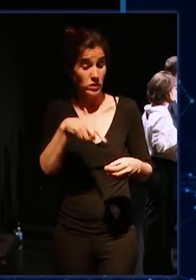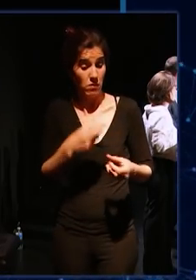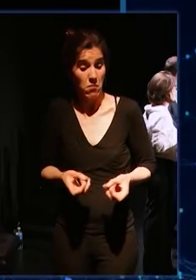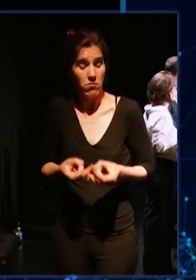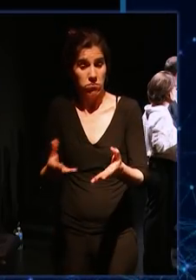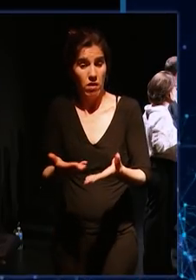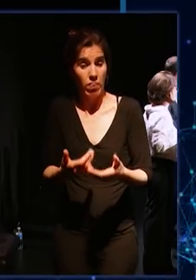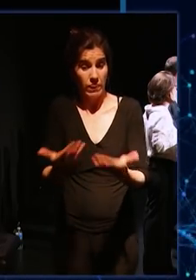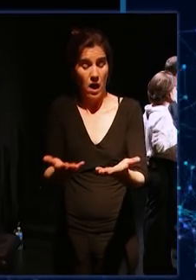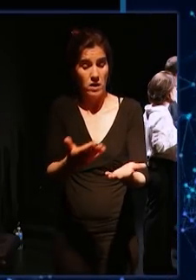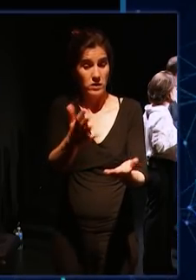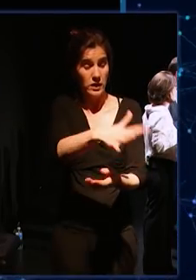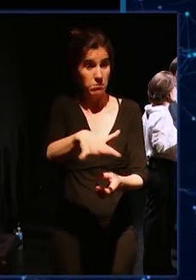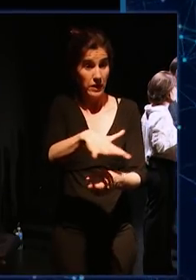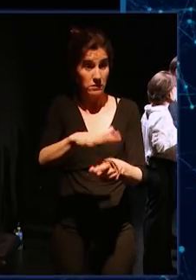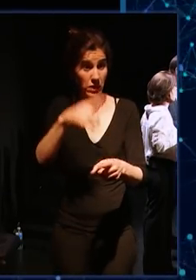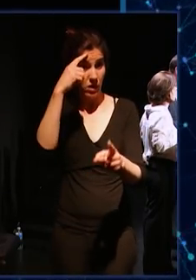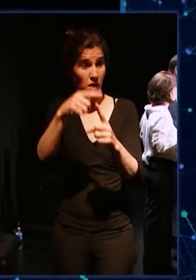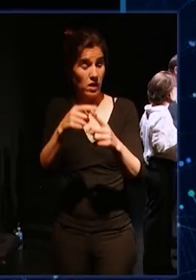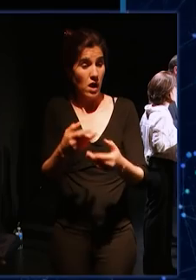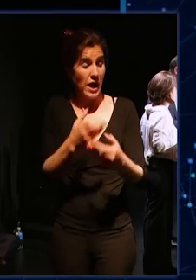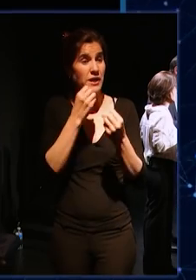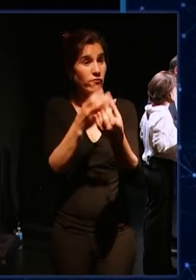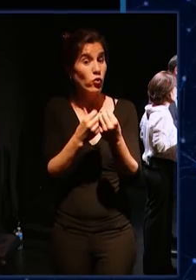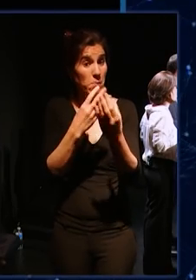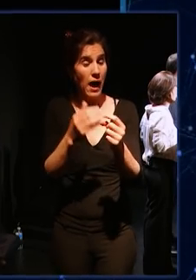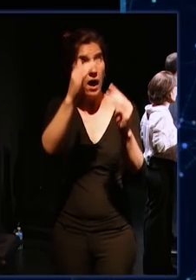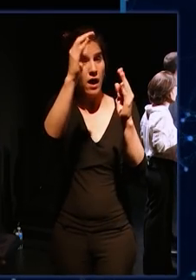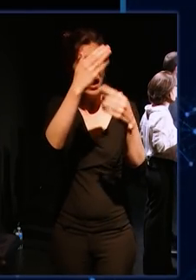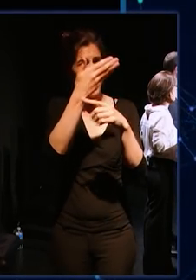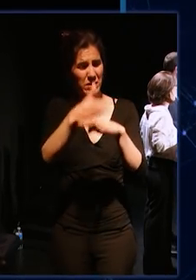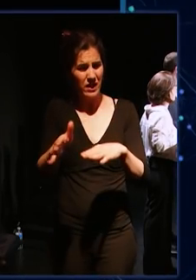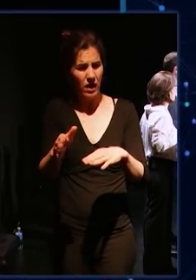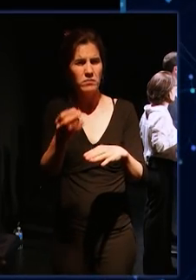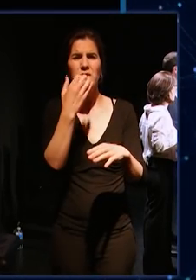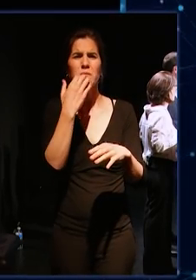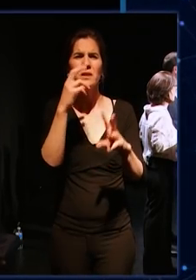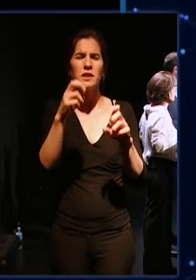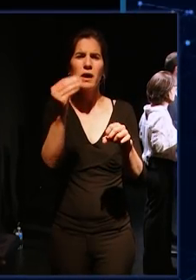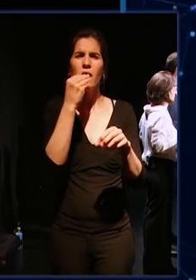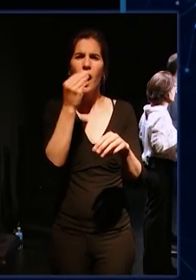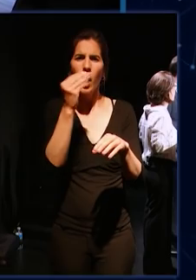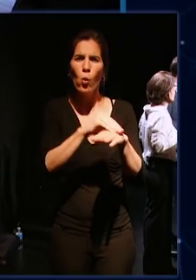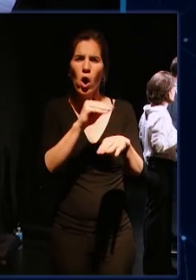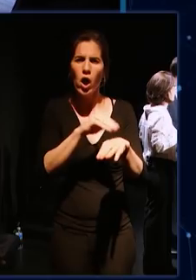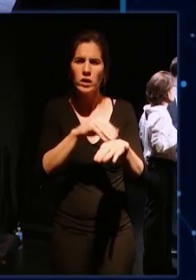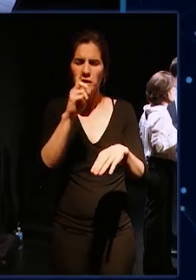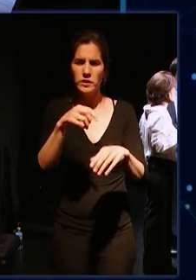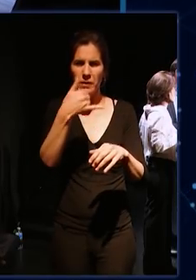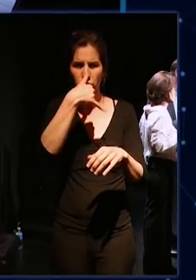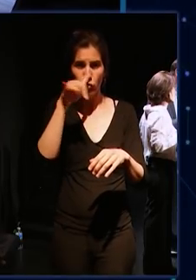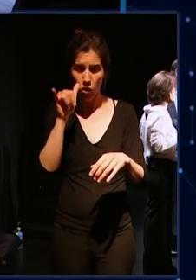tal d'informar des de la reducció de riscos pel que fa al consum d'alcohol i de drogues. Quique Fuentes, d'En Comú